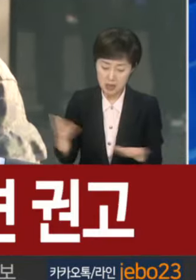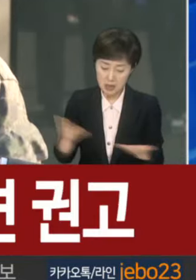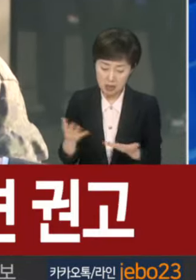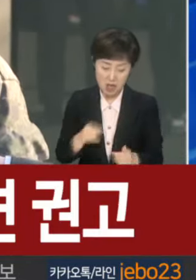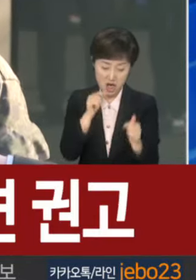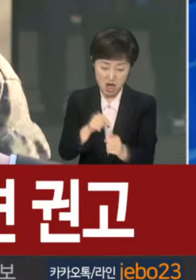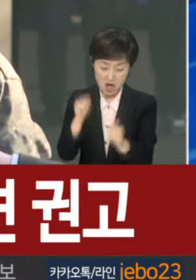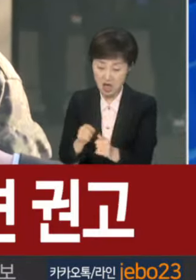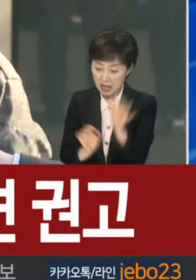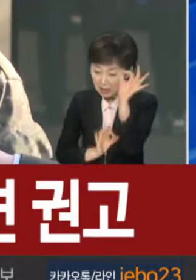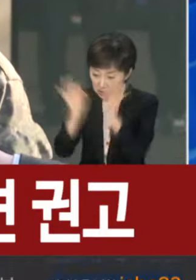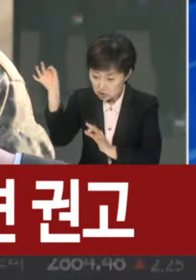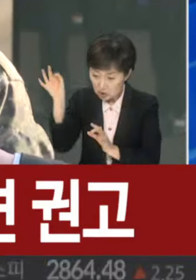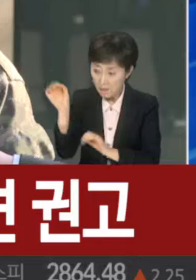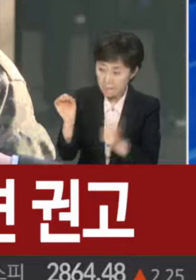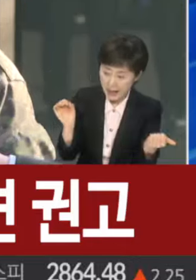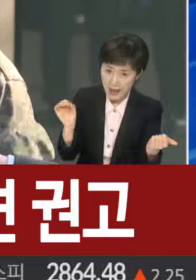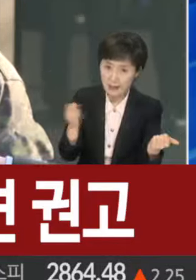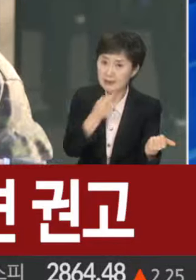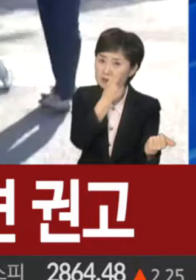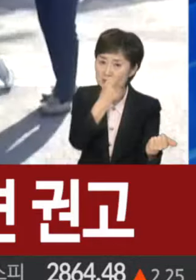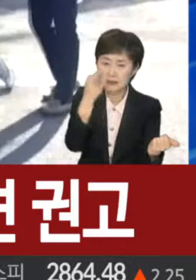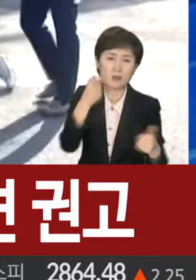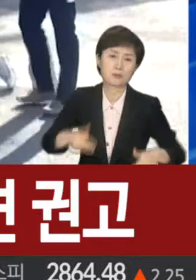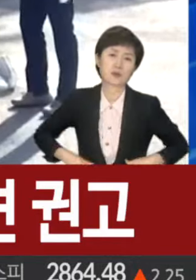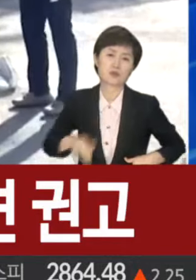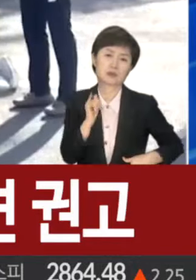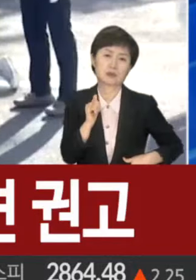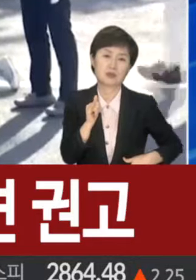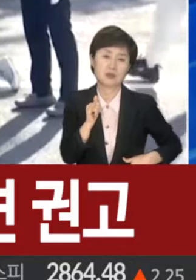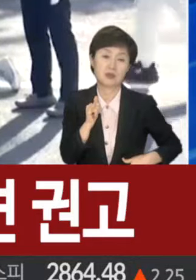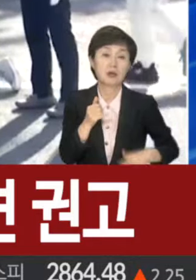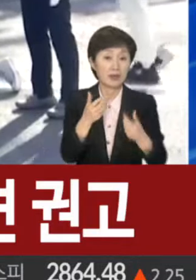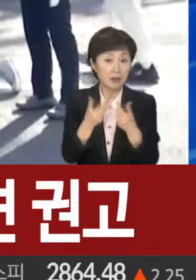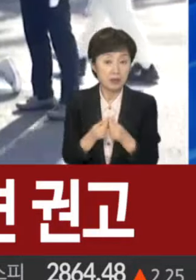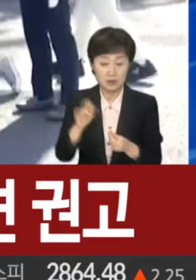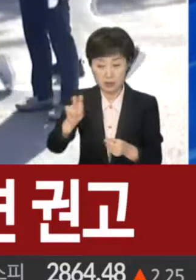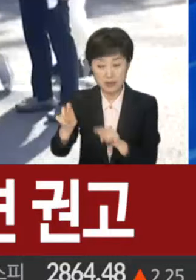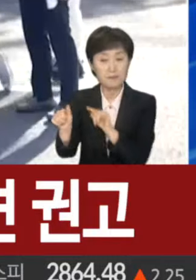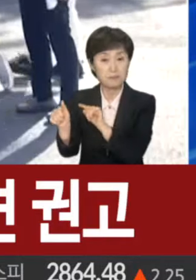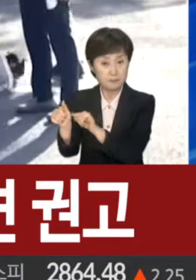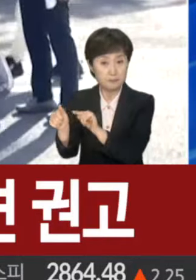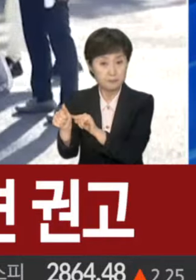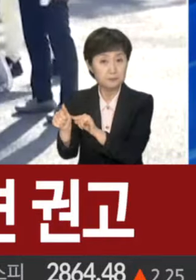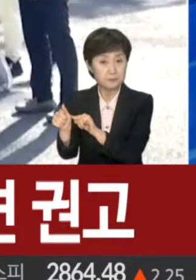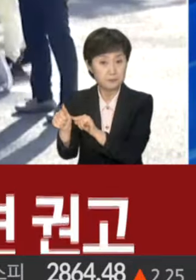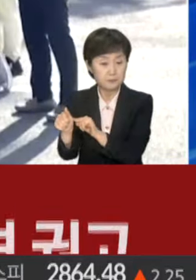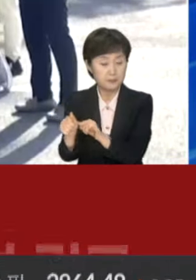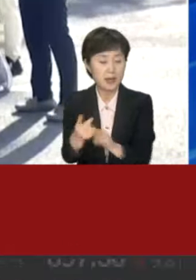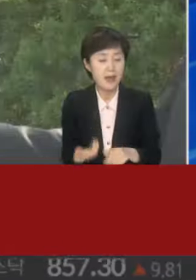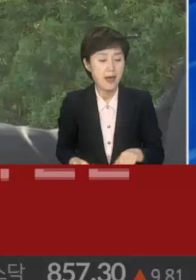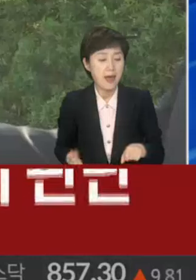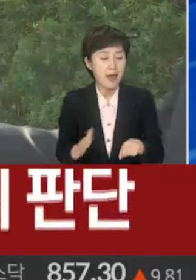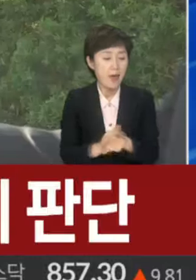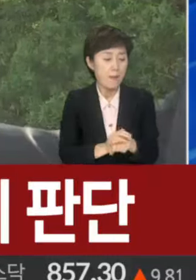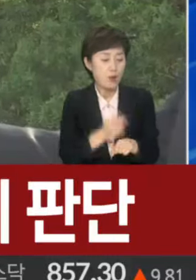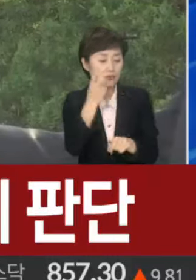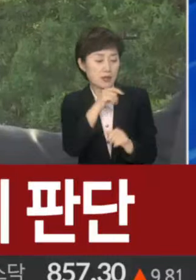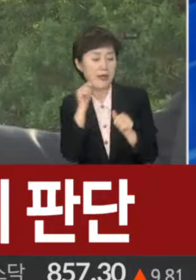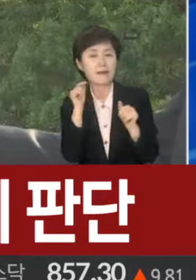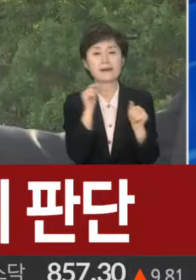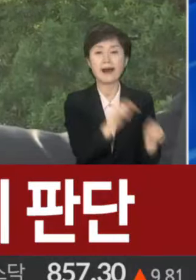행위와 내용의 구체적인 입증이 있어야 됩니다. 예. 그러니까 임 전 사단장이 실제로 이 해병대 수색과